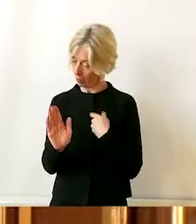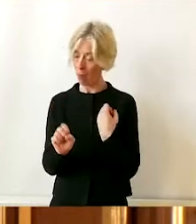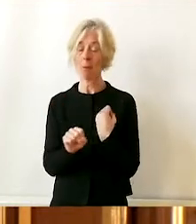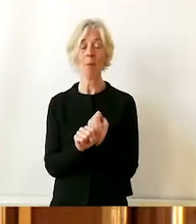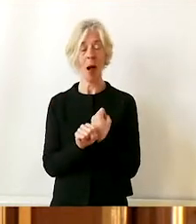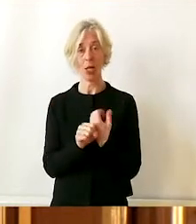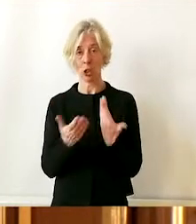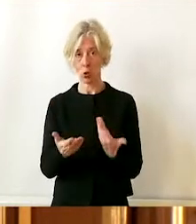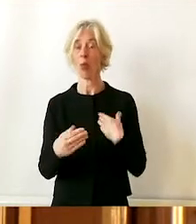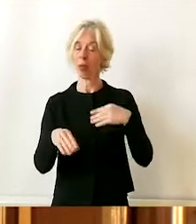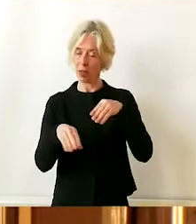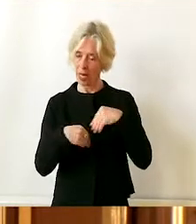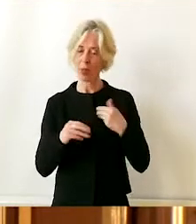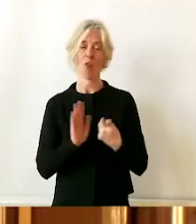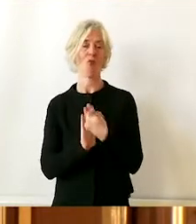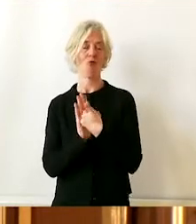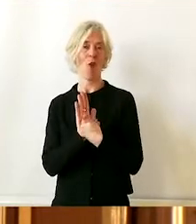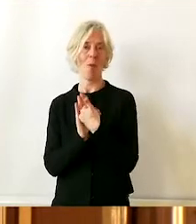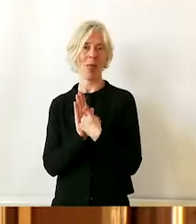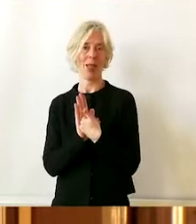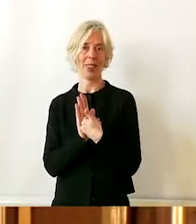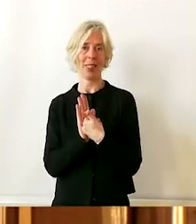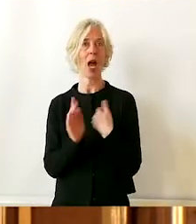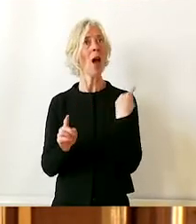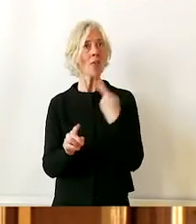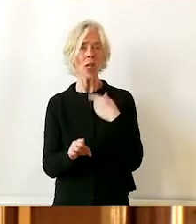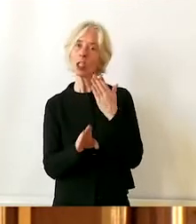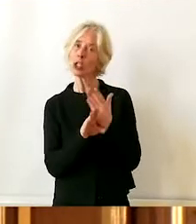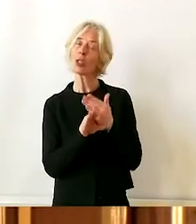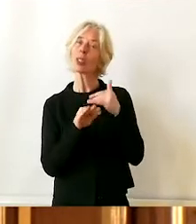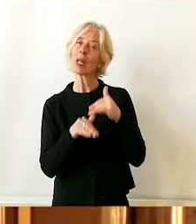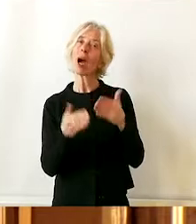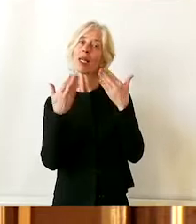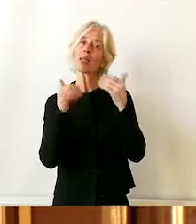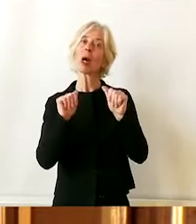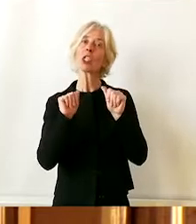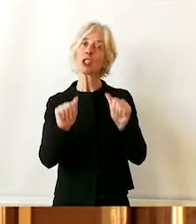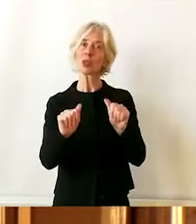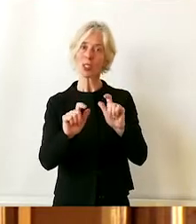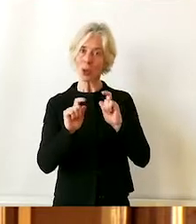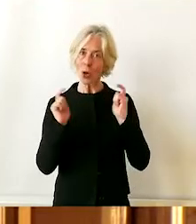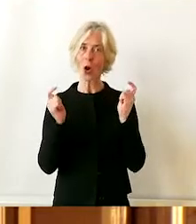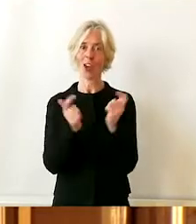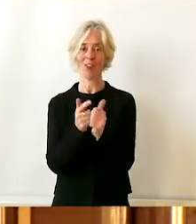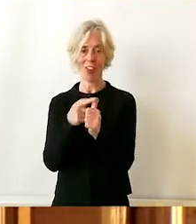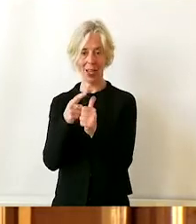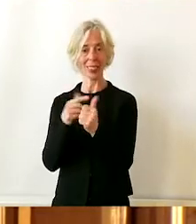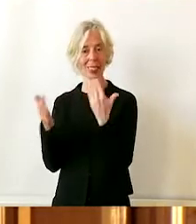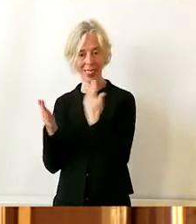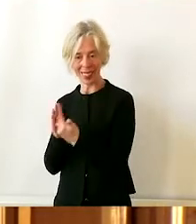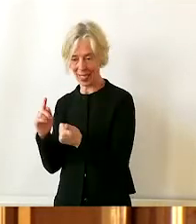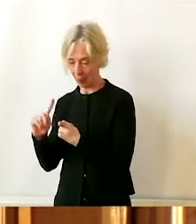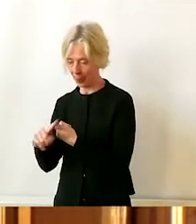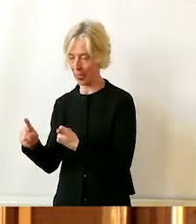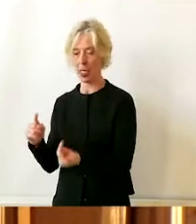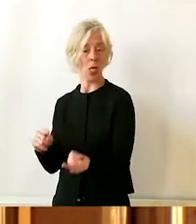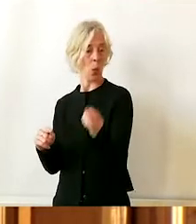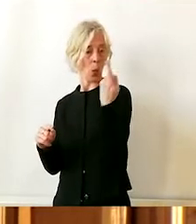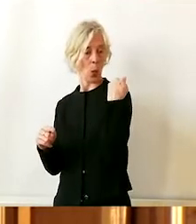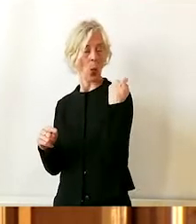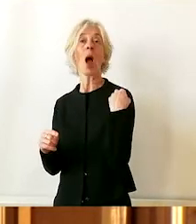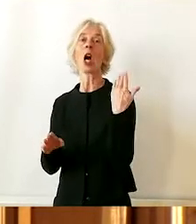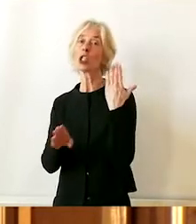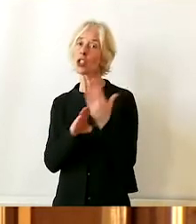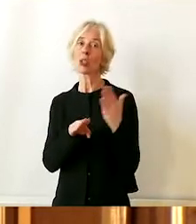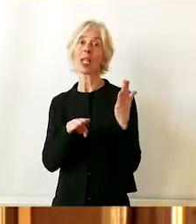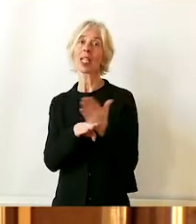seit einigen Jahren eine Klimaschutzkonferenz. Wir haben jetzt erst in der vergangenen Woche beschlossen, dass im Haushalt zusätzlich 6 Millionen